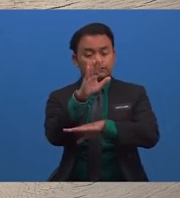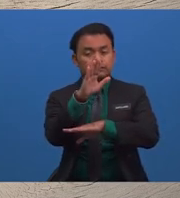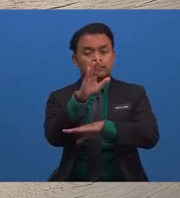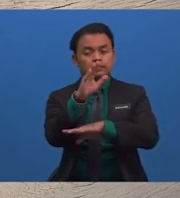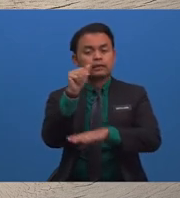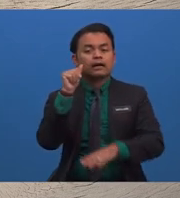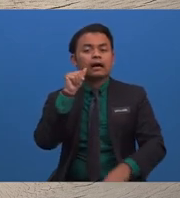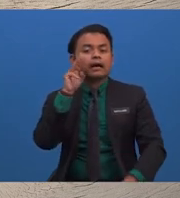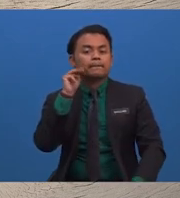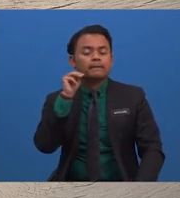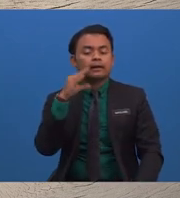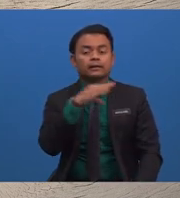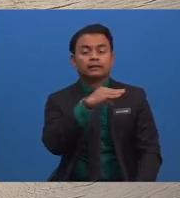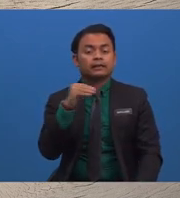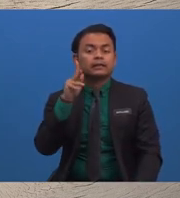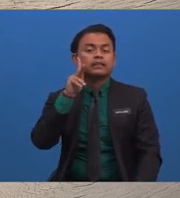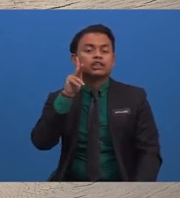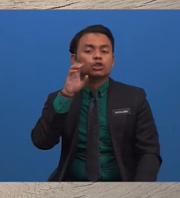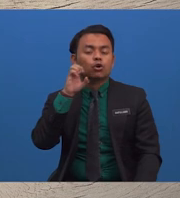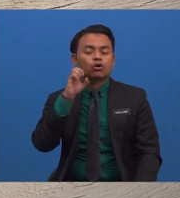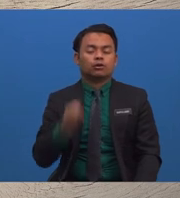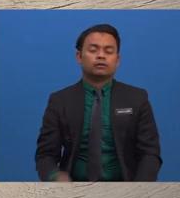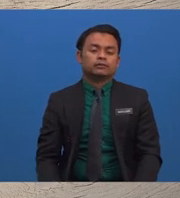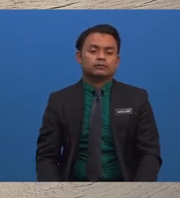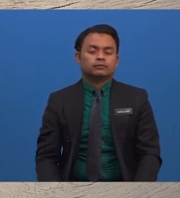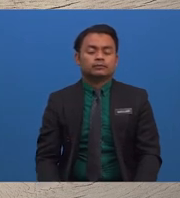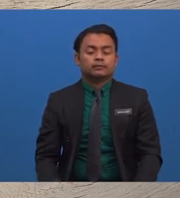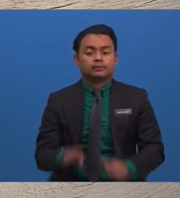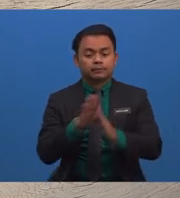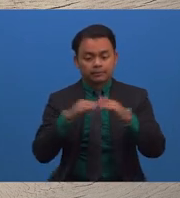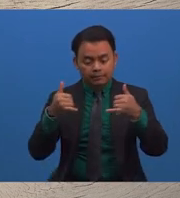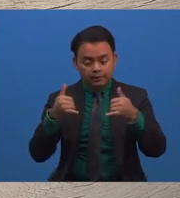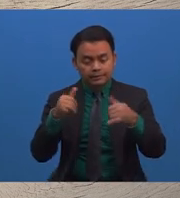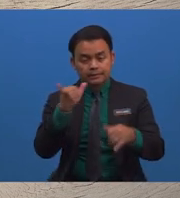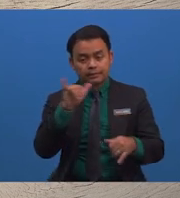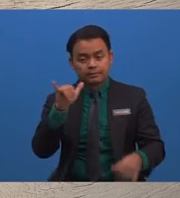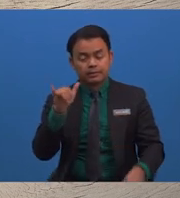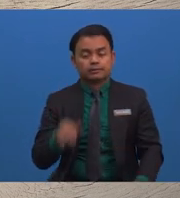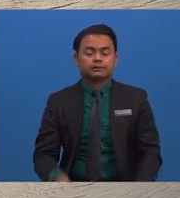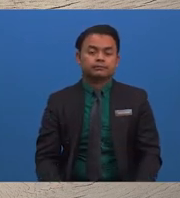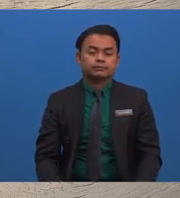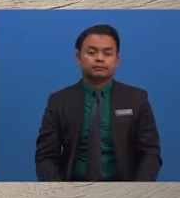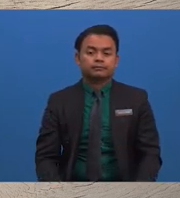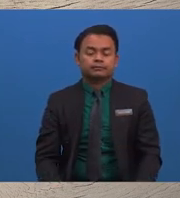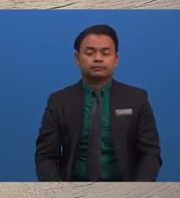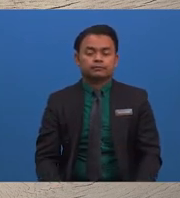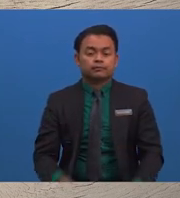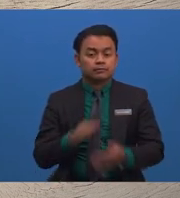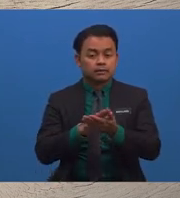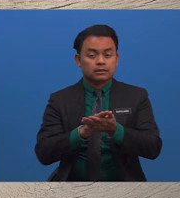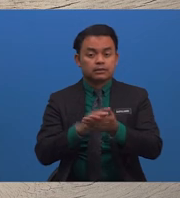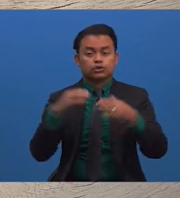persekolahan. Aiman dan Kiong bermain buaian di Taman Permainan Bintang. Ada